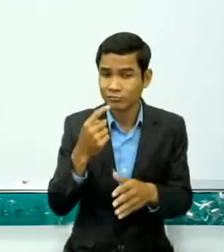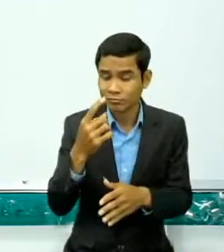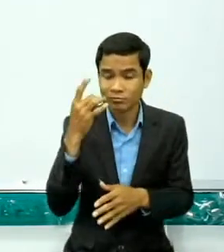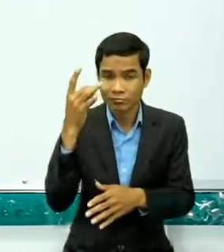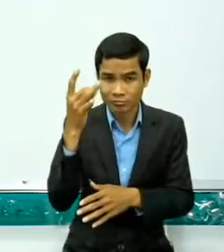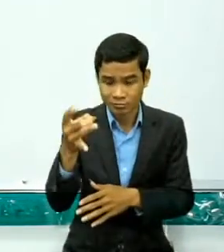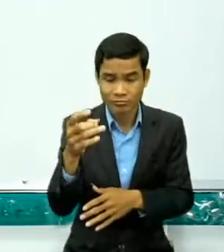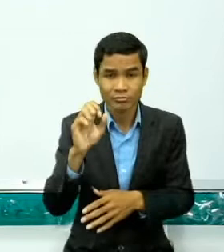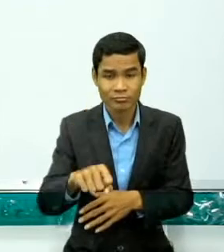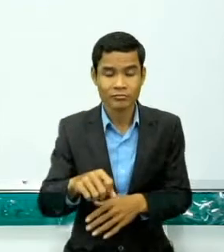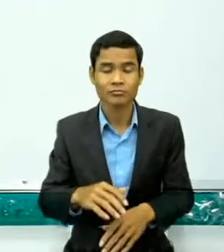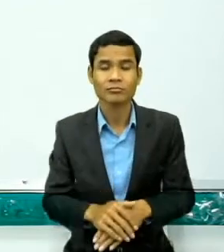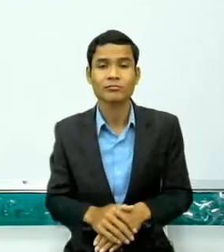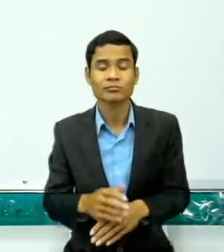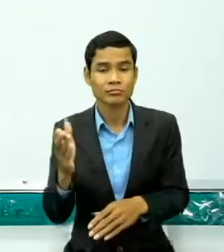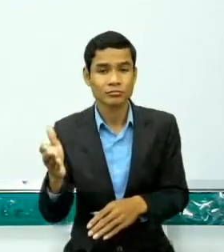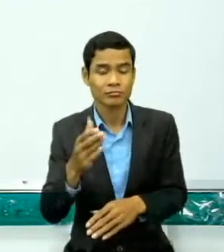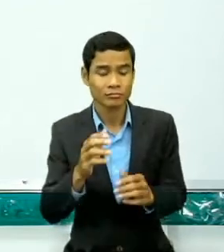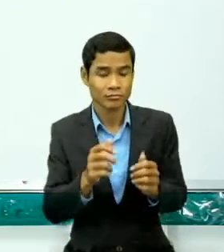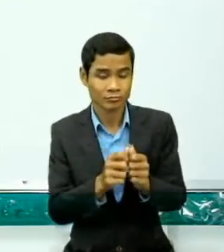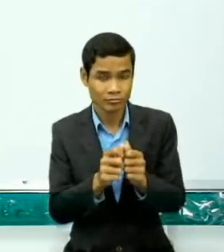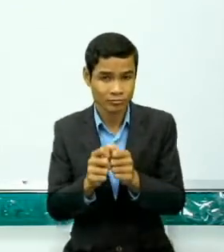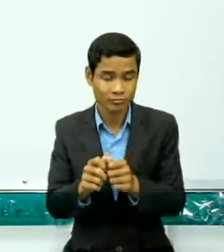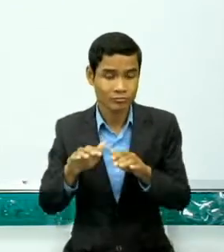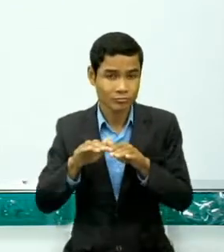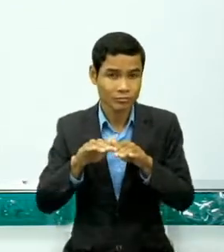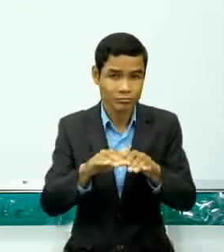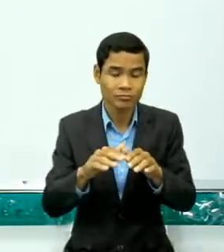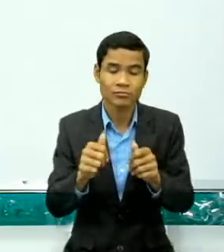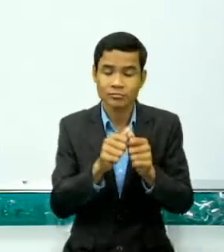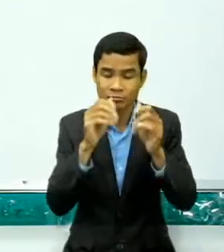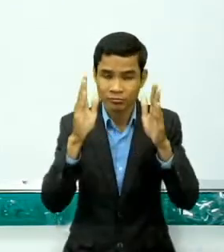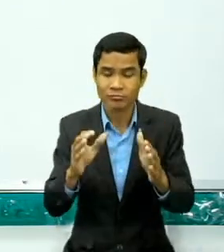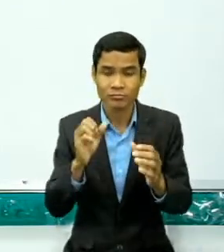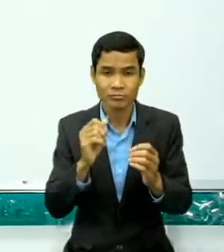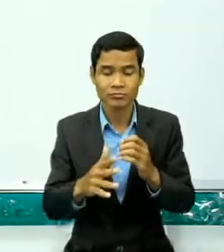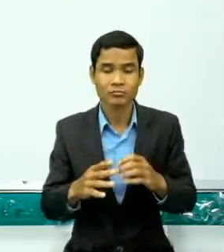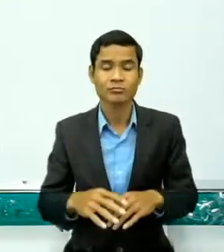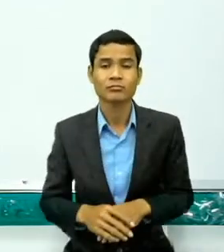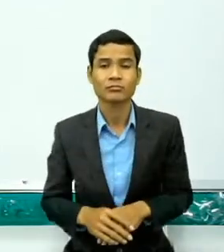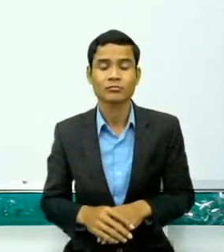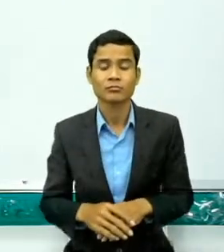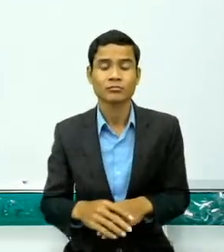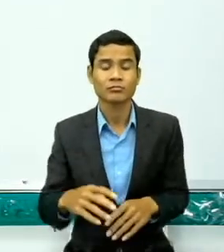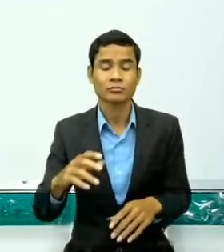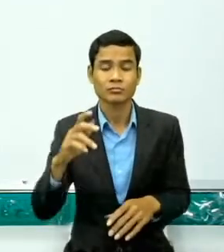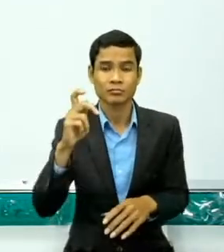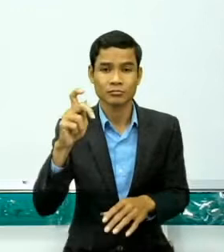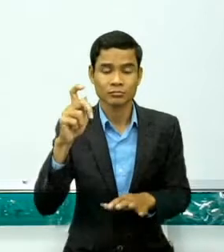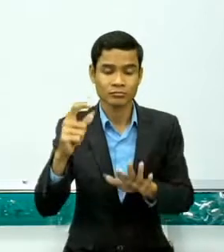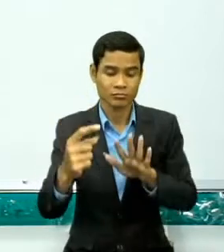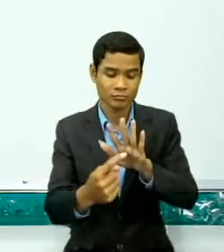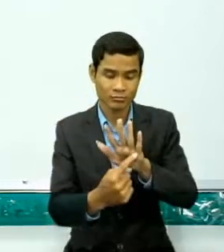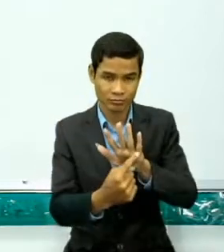នណាចាកូនធ្វើព្រមគ្នាជាមួយអ្នកគ្រូចាប់ផ្ដើមគឺ